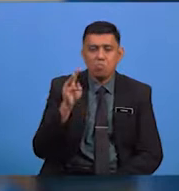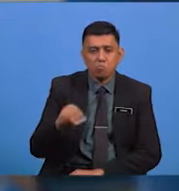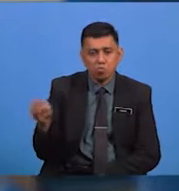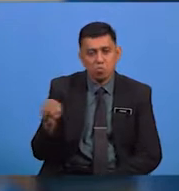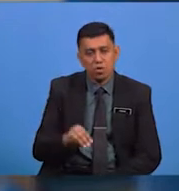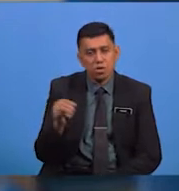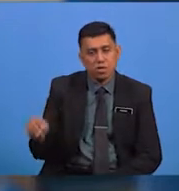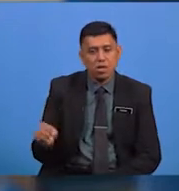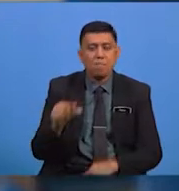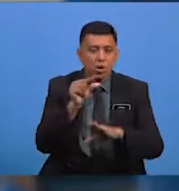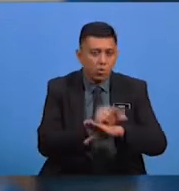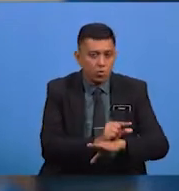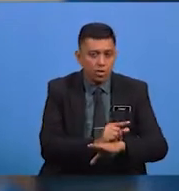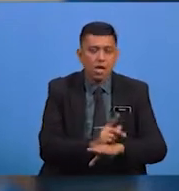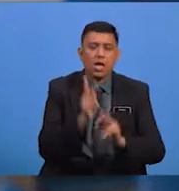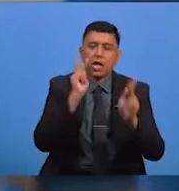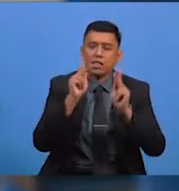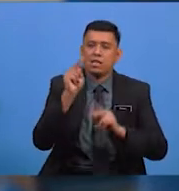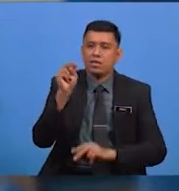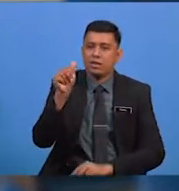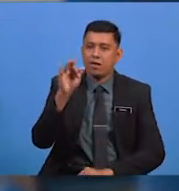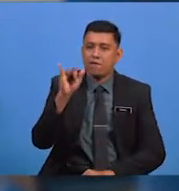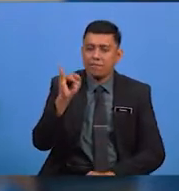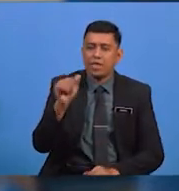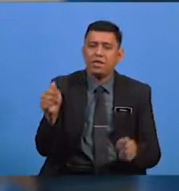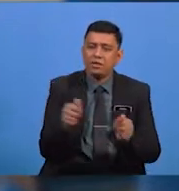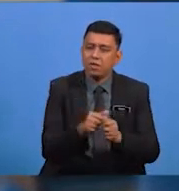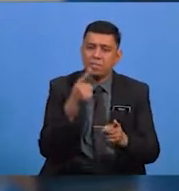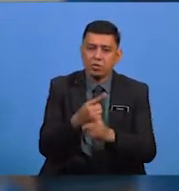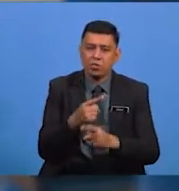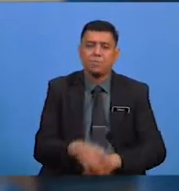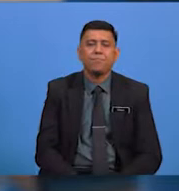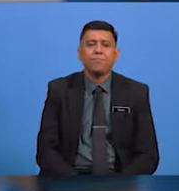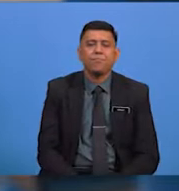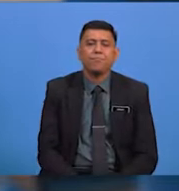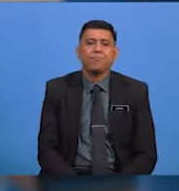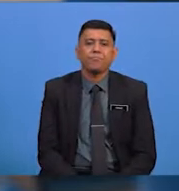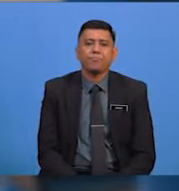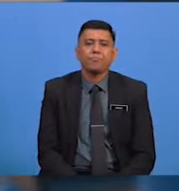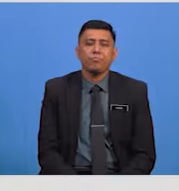murid-murid boleh menggunakan kata nafi dengan betul.